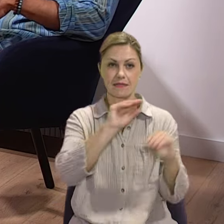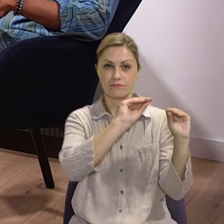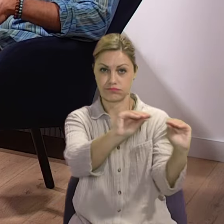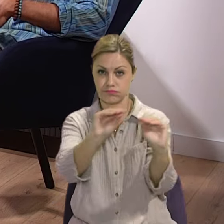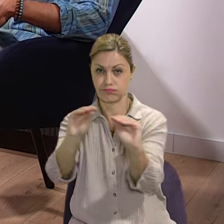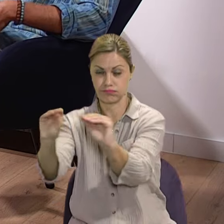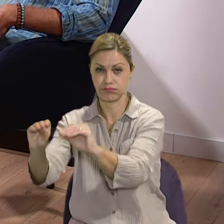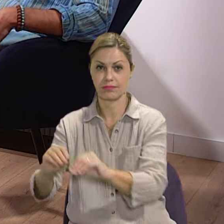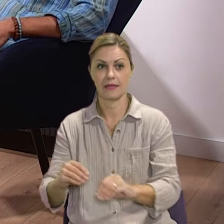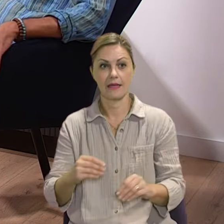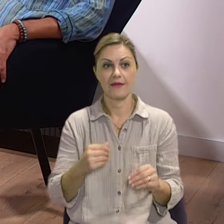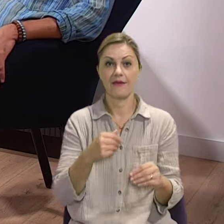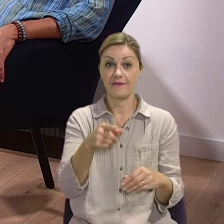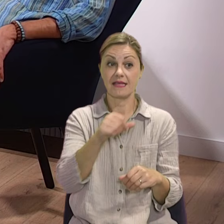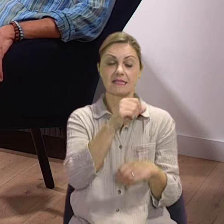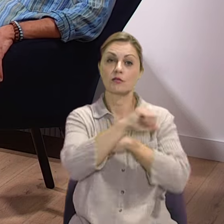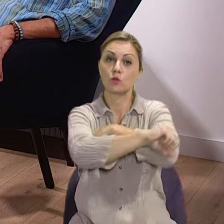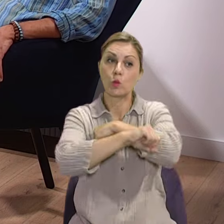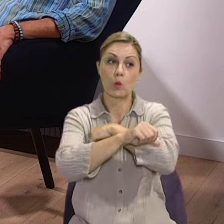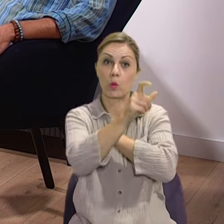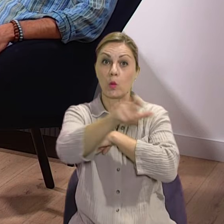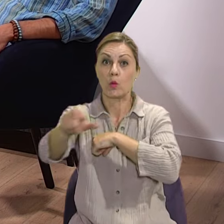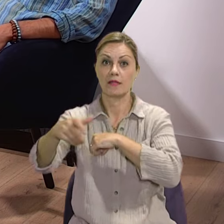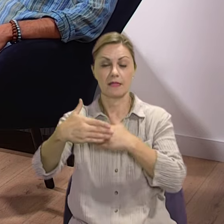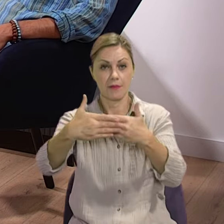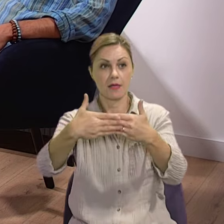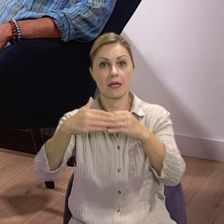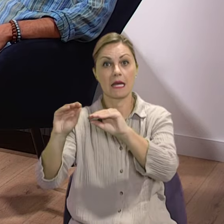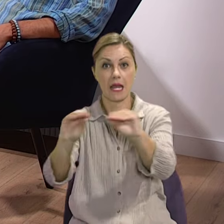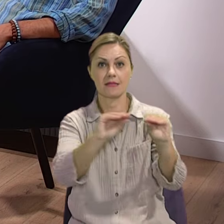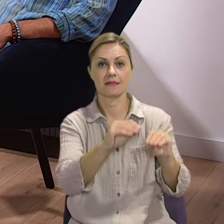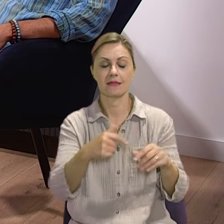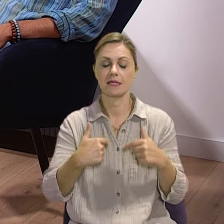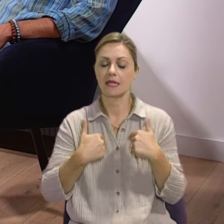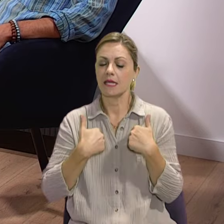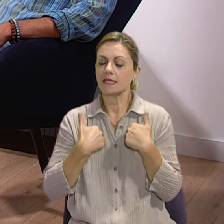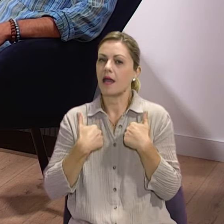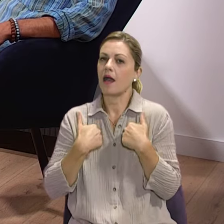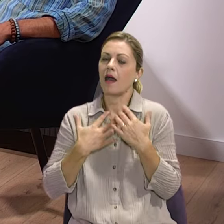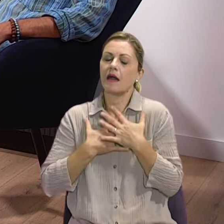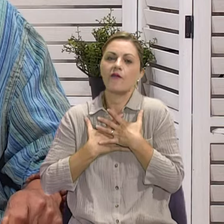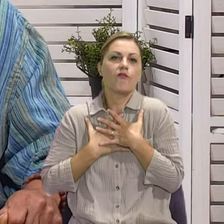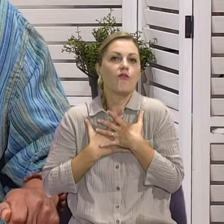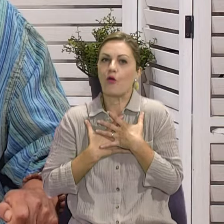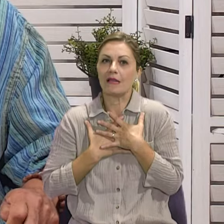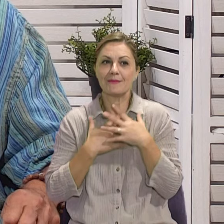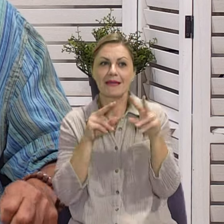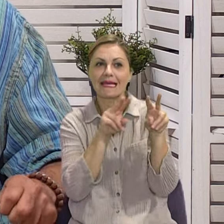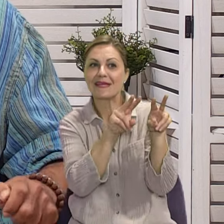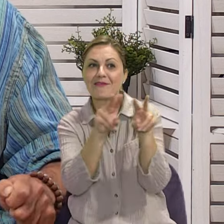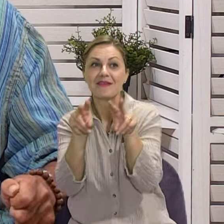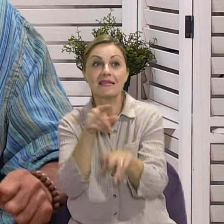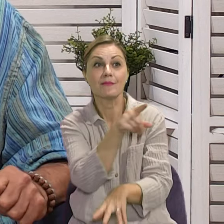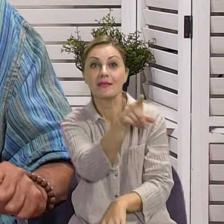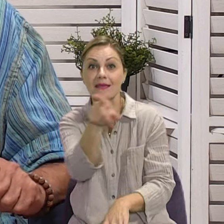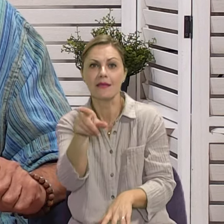kolegija. Rad sa studentima, to je isto specifično. Ma to je krasno. To je krasno kad vidiš mlade ljude koji